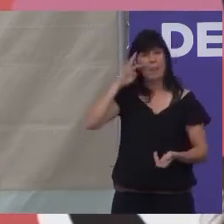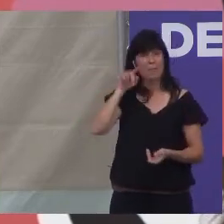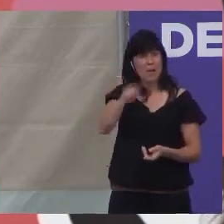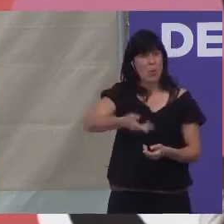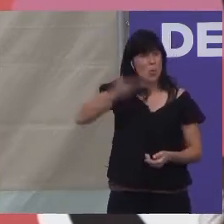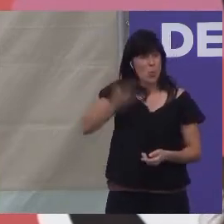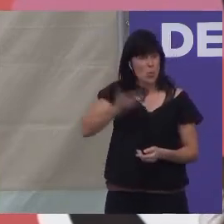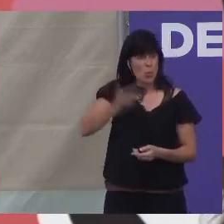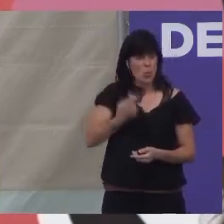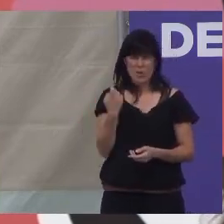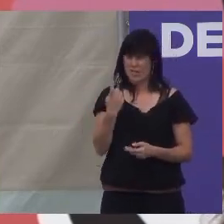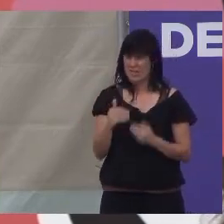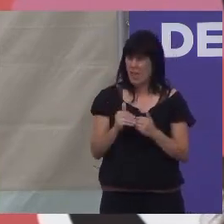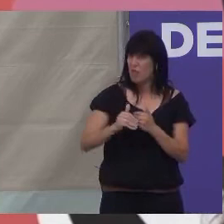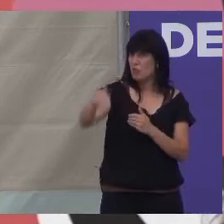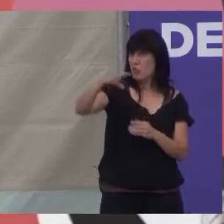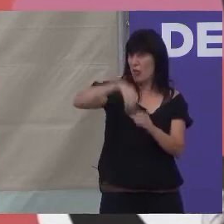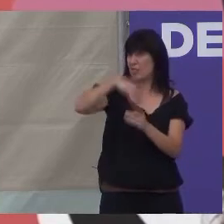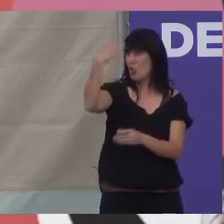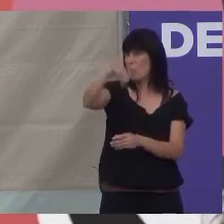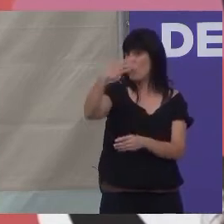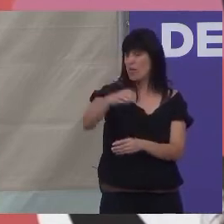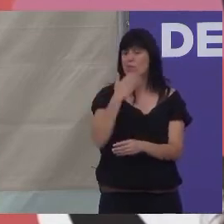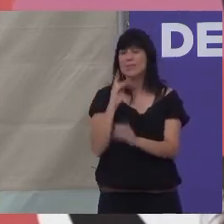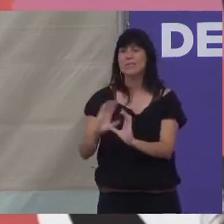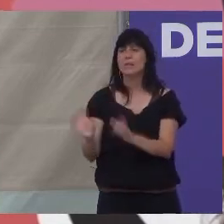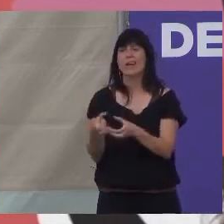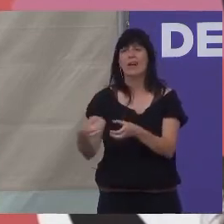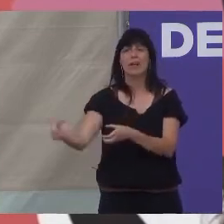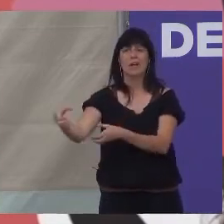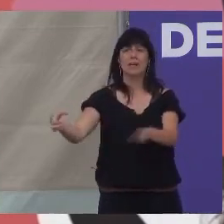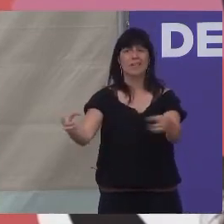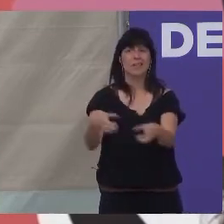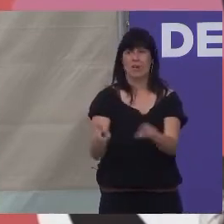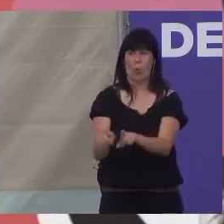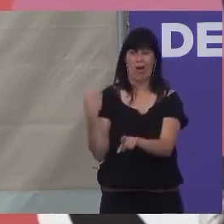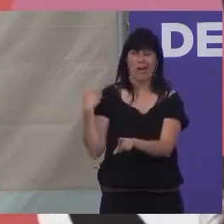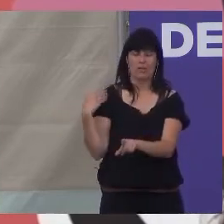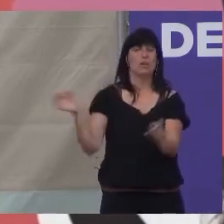futur Podem, obligat a superar errades i sectarismes del passat i evitar-ne les